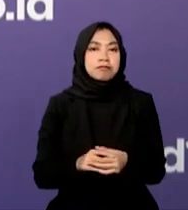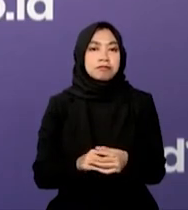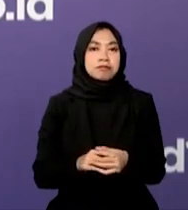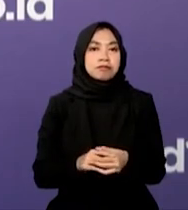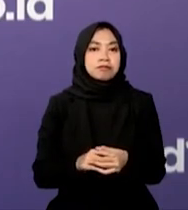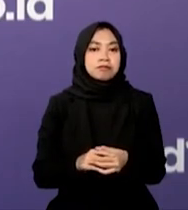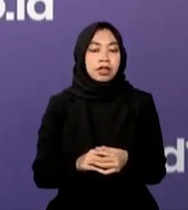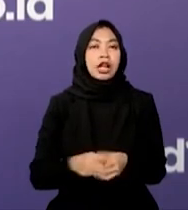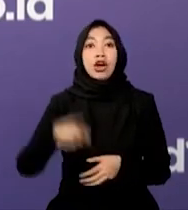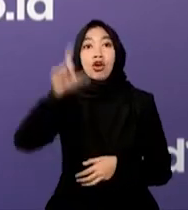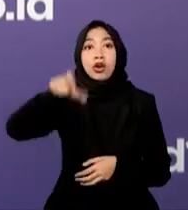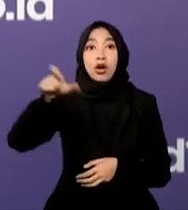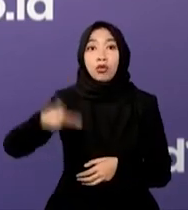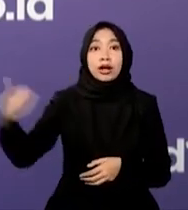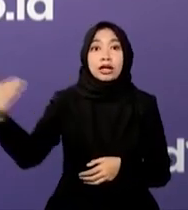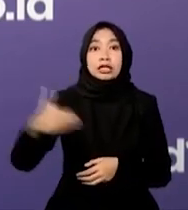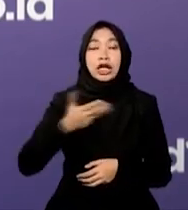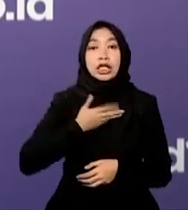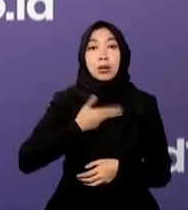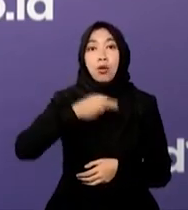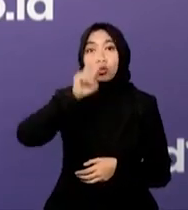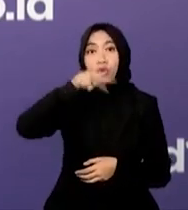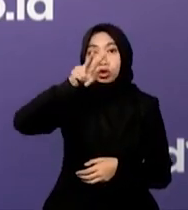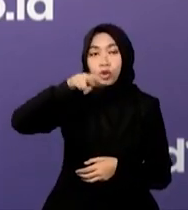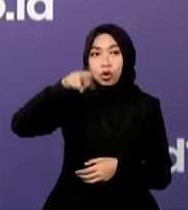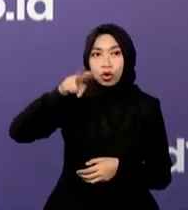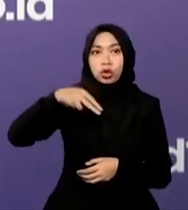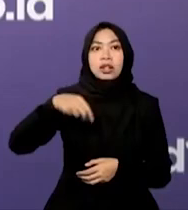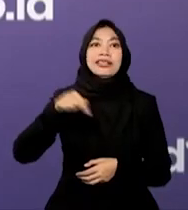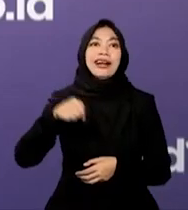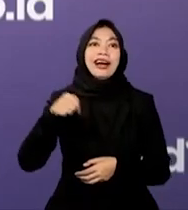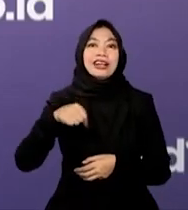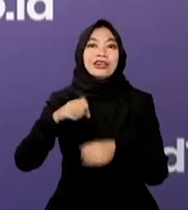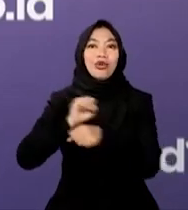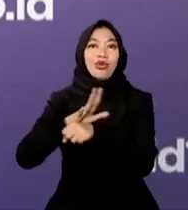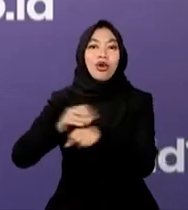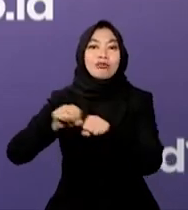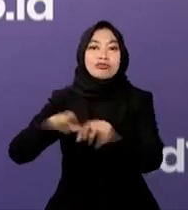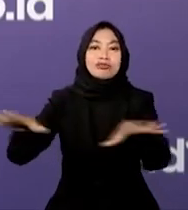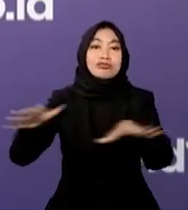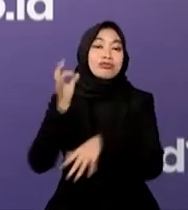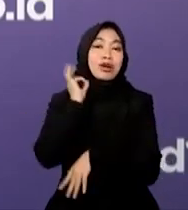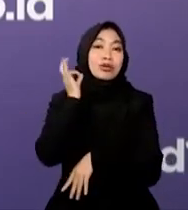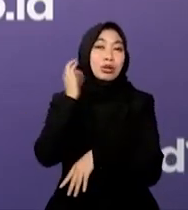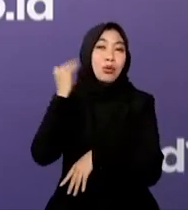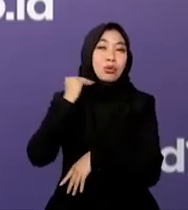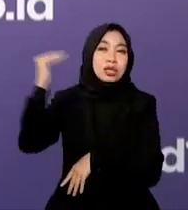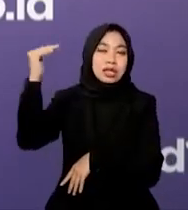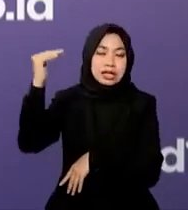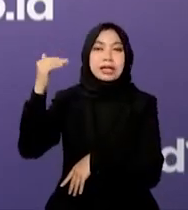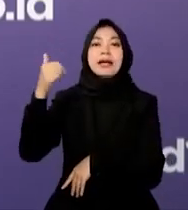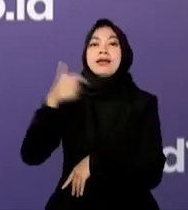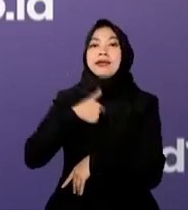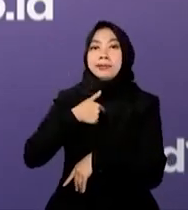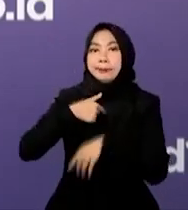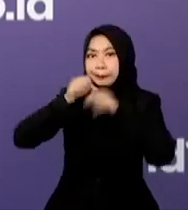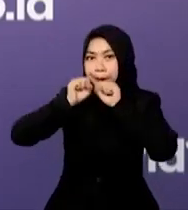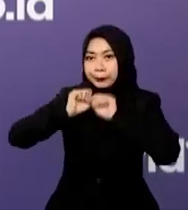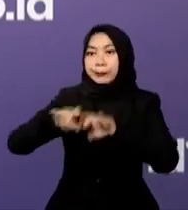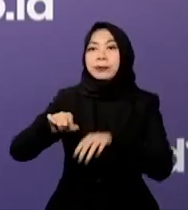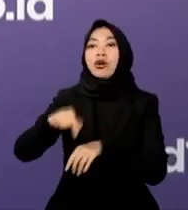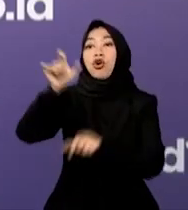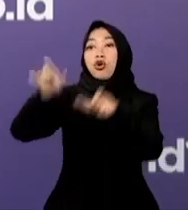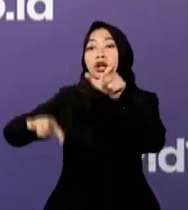bioskop dan cinema mengingat adanya faktor risiko yang ada di masyarakat kami sarankan yang